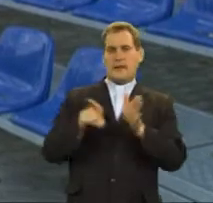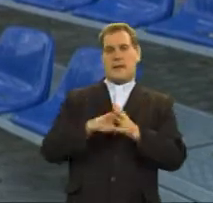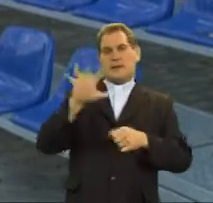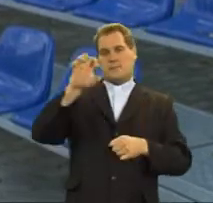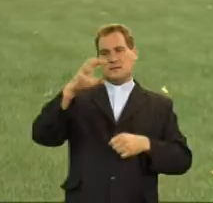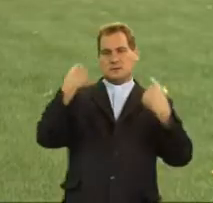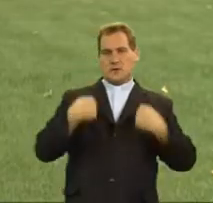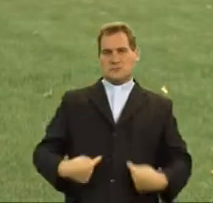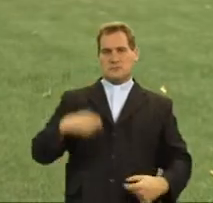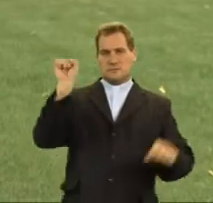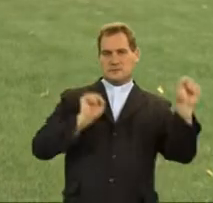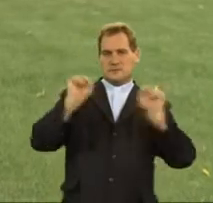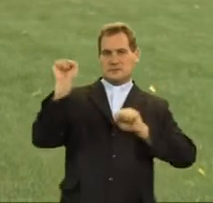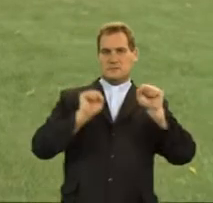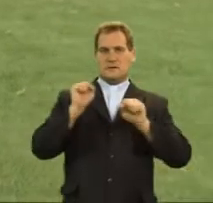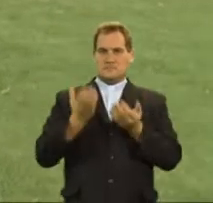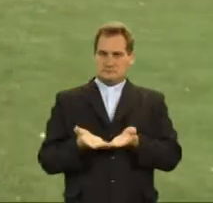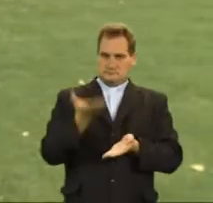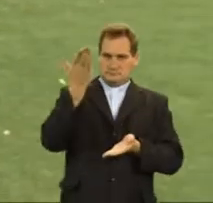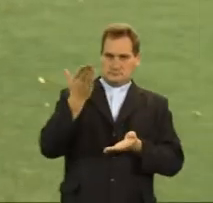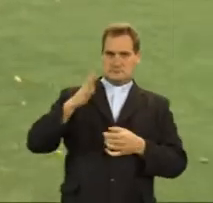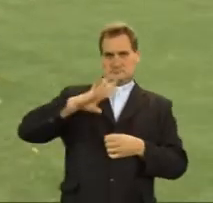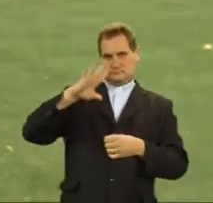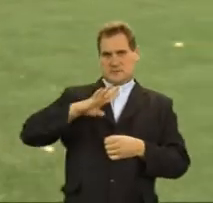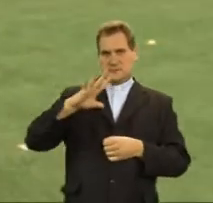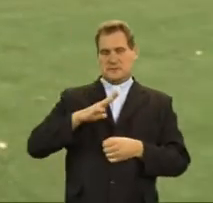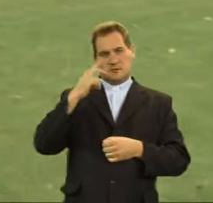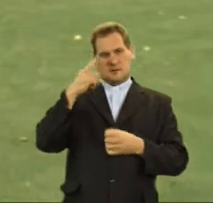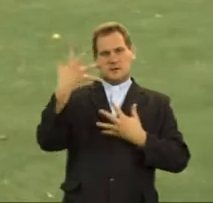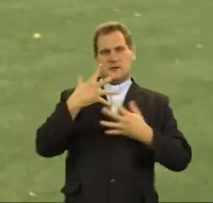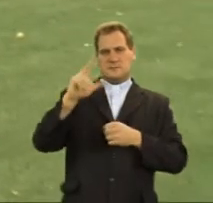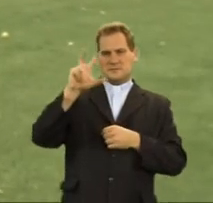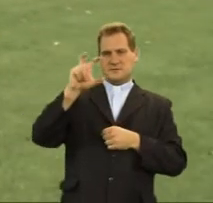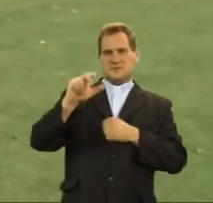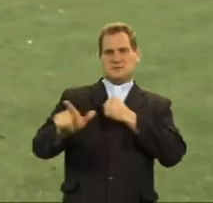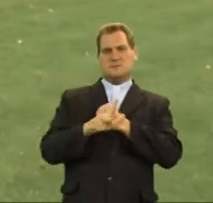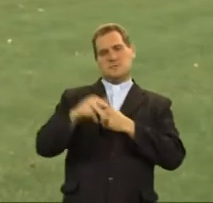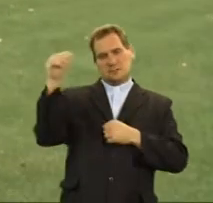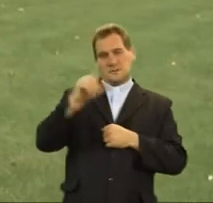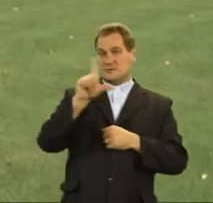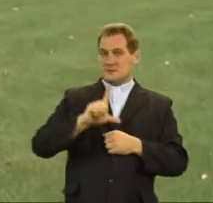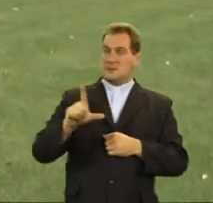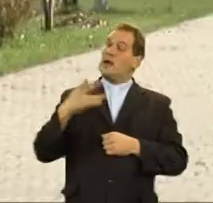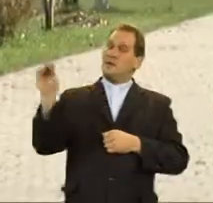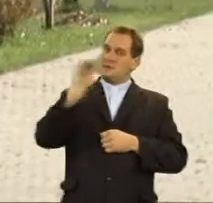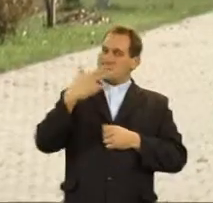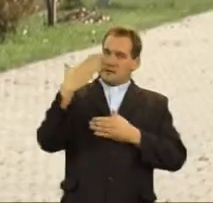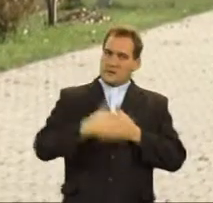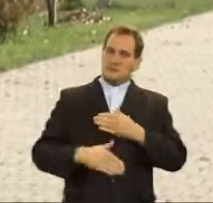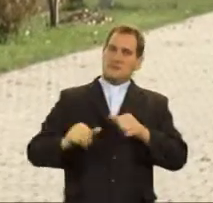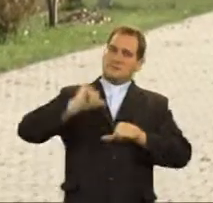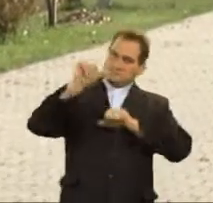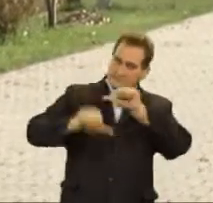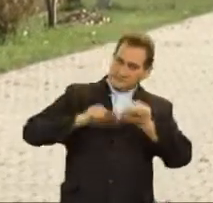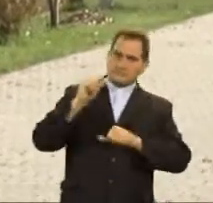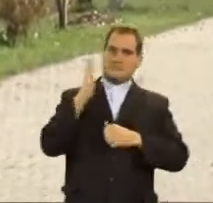kibiców. Podniesienie walorów tego stadionu to koszt prawie 380 tysięcy złotych. I to jeszcze nie koniec. W przyszłym roku mają